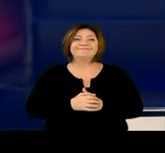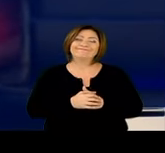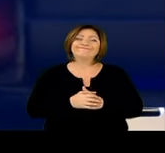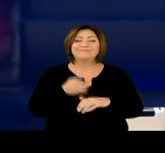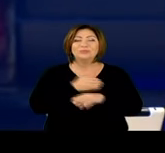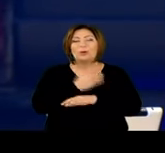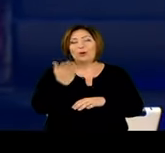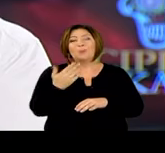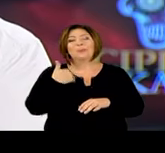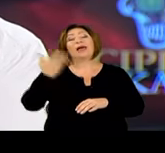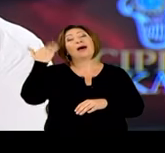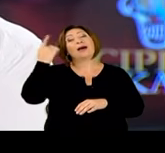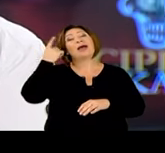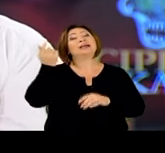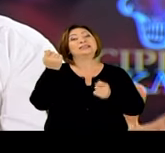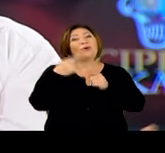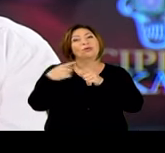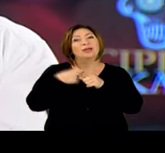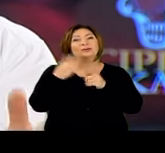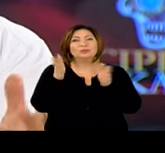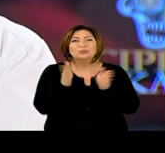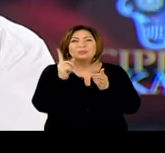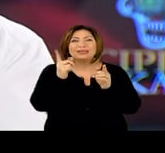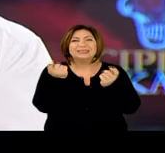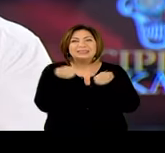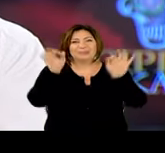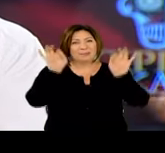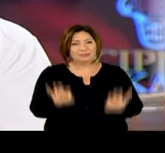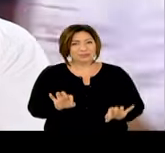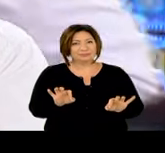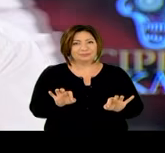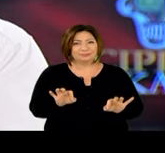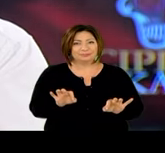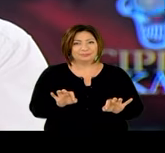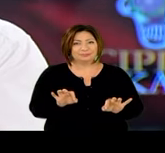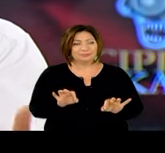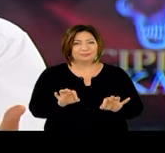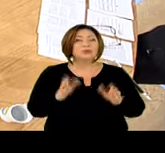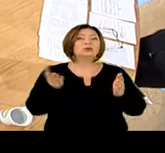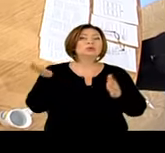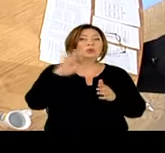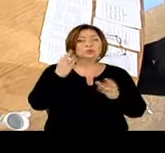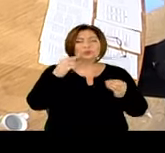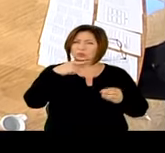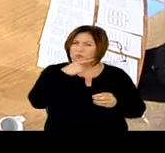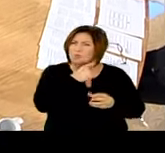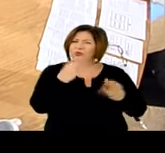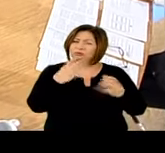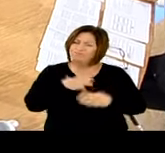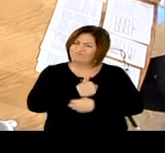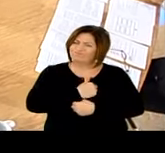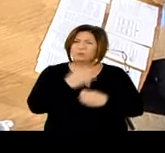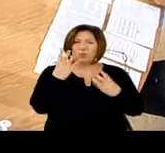Doğrudur. Ben de o zaman eski bir iş ortağımla birlikte küçük bir tablayla açtık, başladık. Hiç Tabii birçok zorluklar ve sıkıntılar yaşadık. O